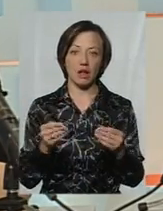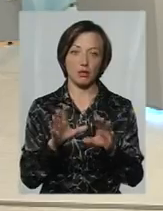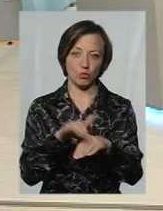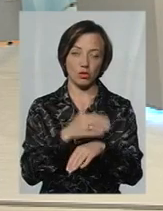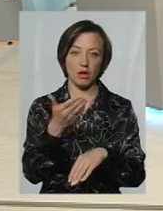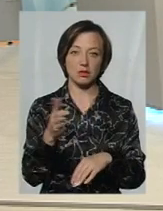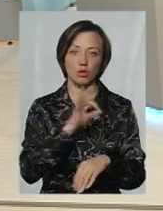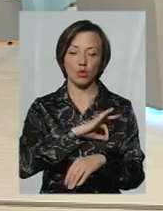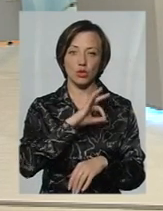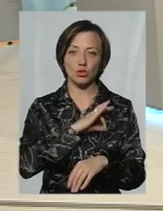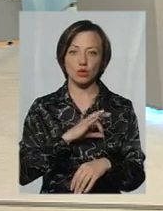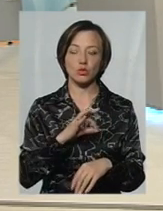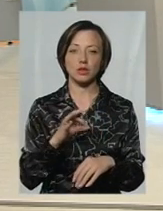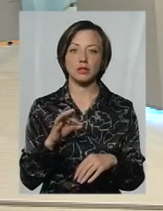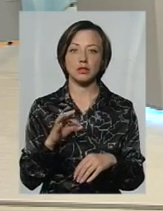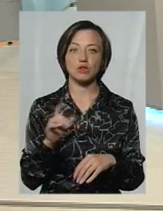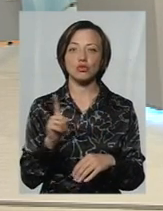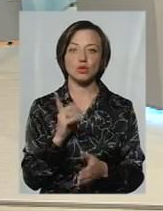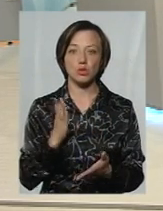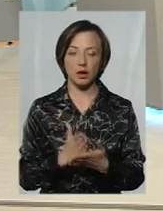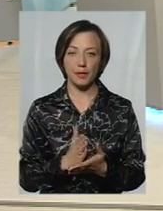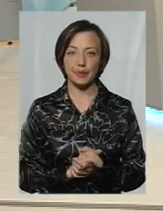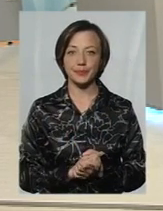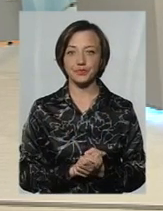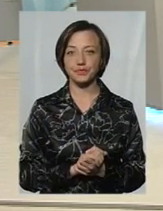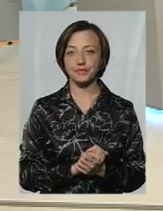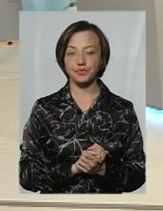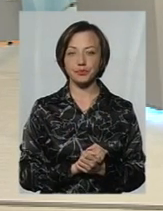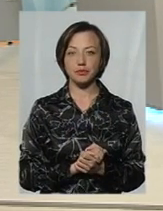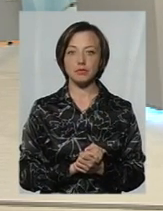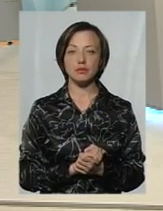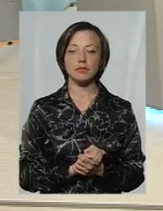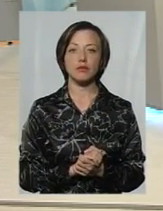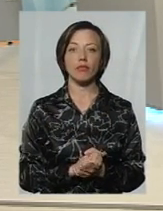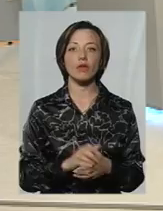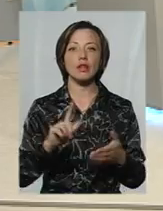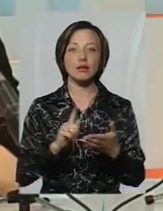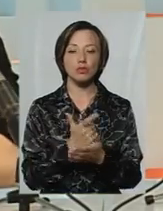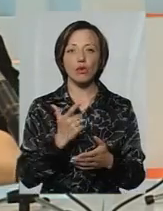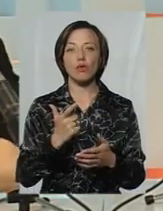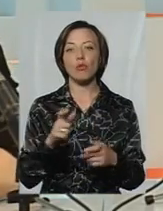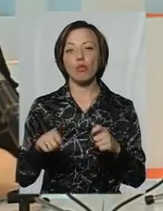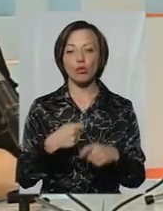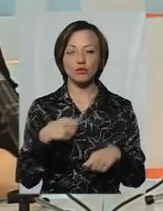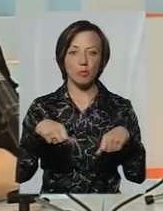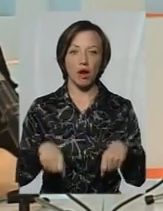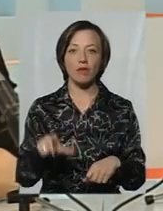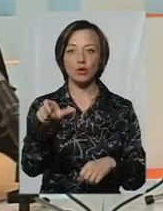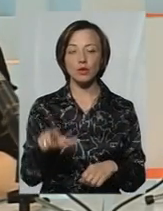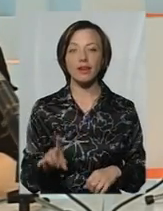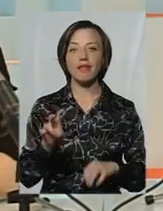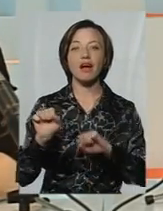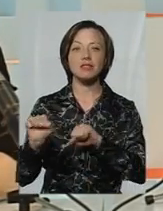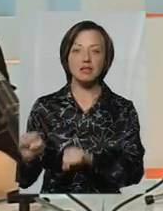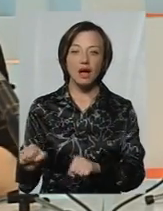будь ласка, користуйся тим, що, тим, є. Да, що є. Тобто, знову ж таки, порушували право людини на той захист, який